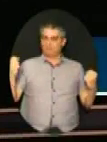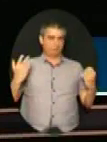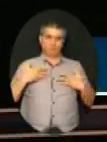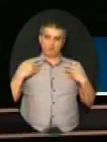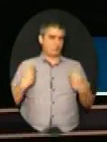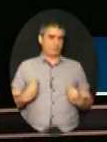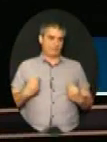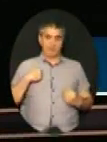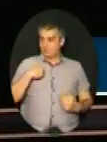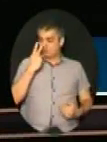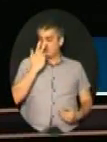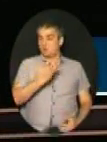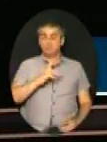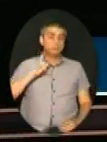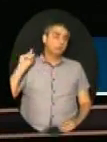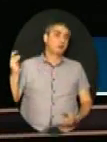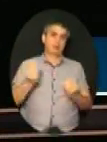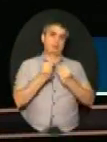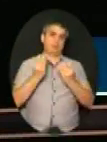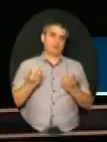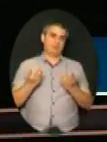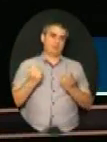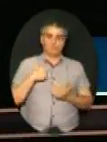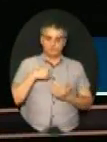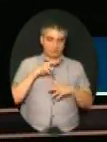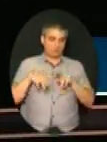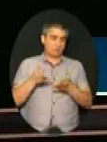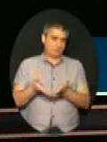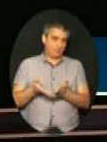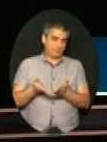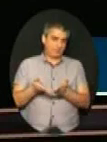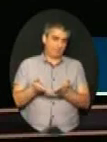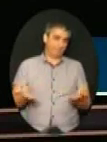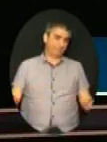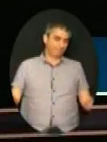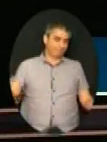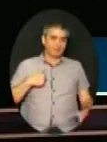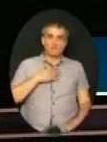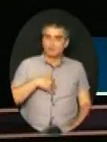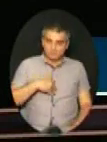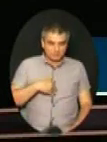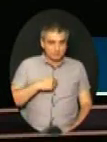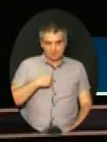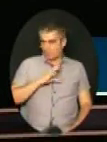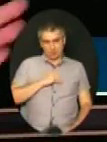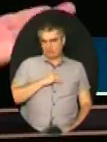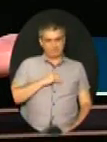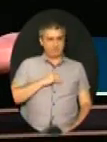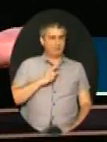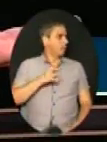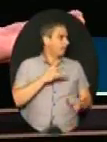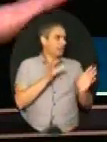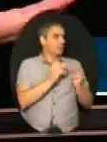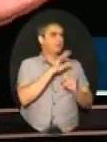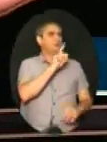לנו טוב. אנחנו רואים את זה בכל דבר שאנחנו נוגעים. ואני רוצה לחלוק על חברתי. זה לא אבל איך תשבי עם